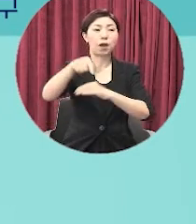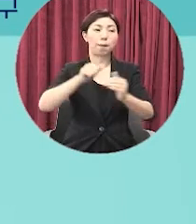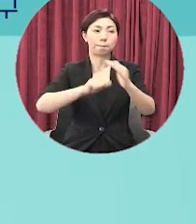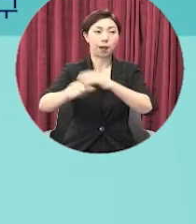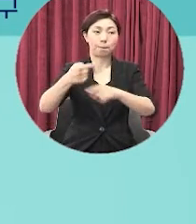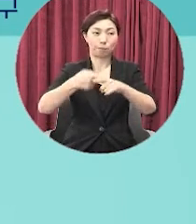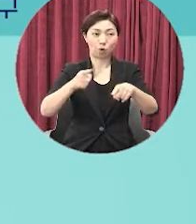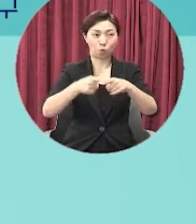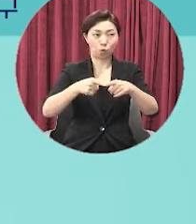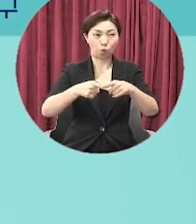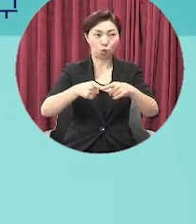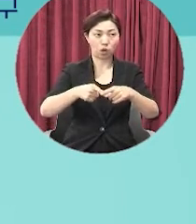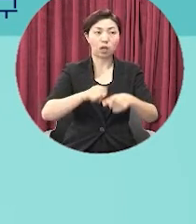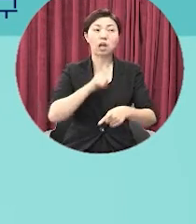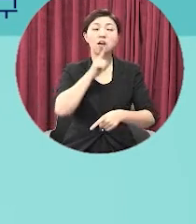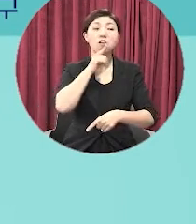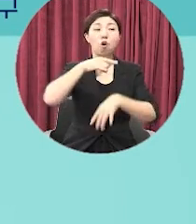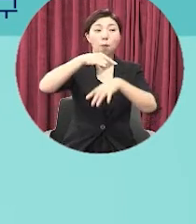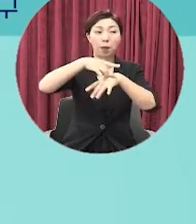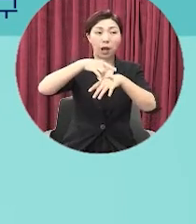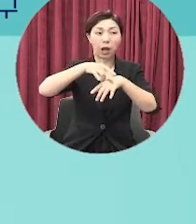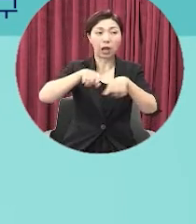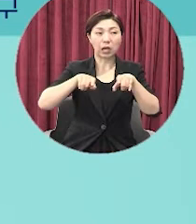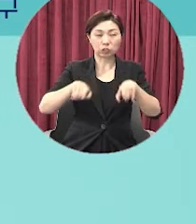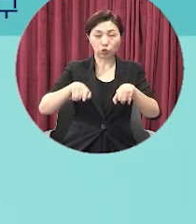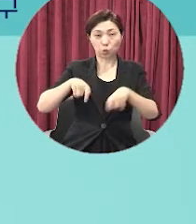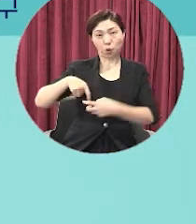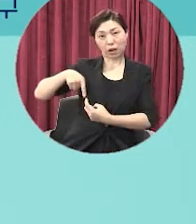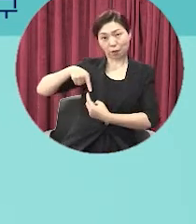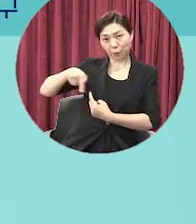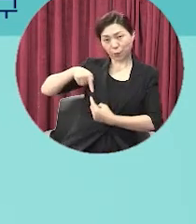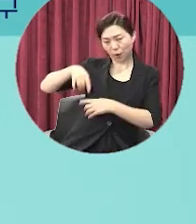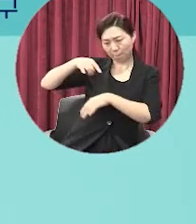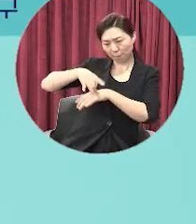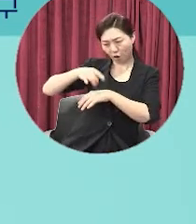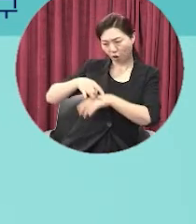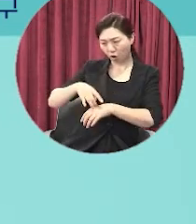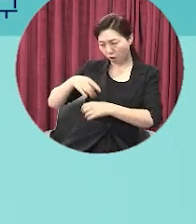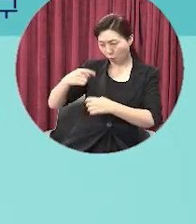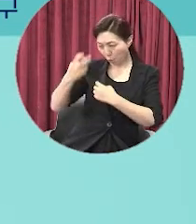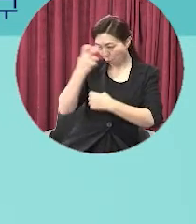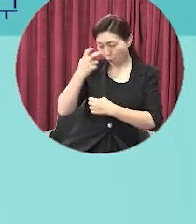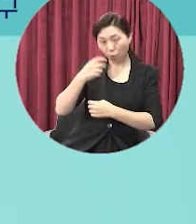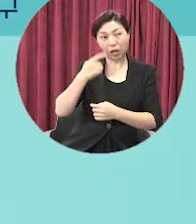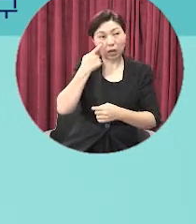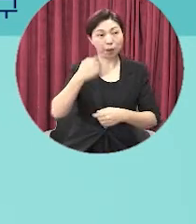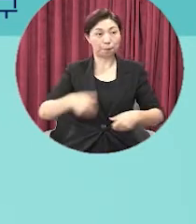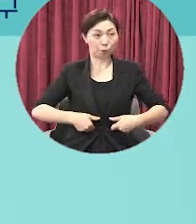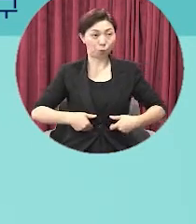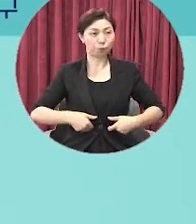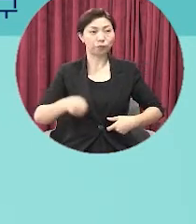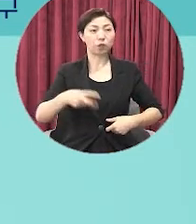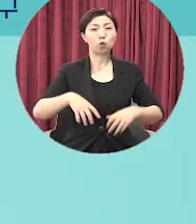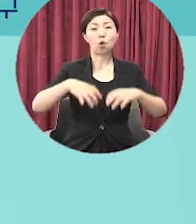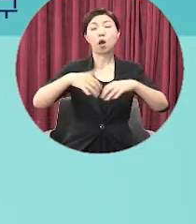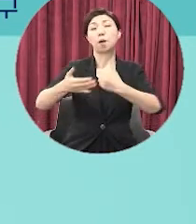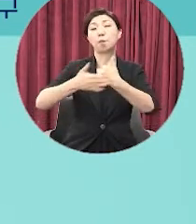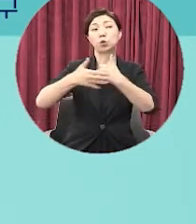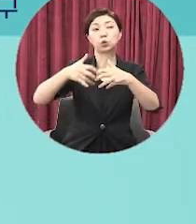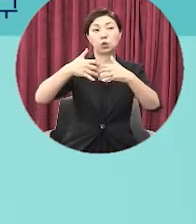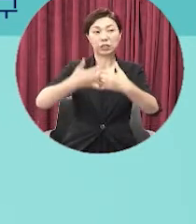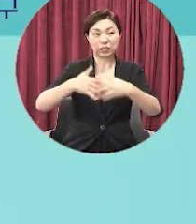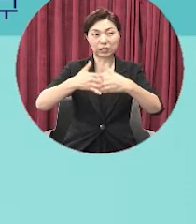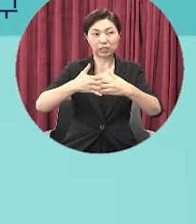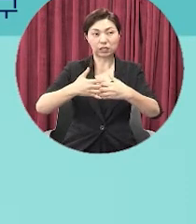고관절 탈구 랩 적 주변에 오토 도 포함한 근거 개표는 모니터링이 그리고 보조기 일상 소외 동작 수행 능력